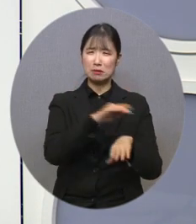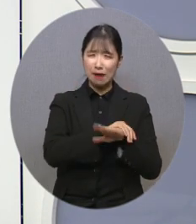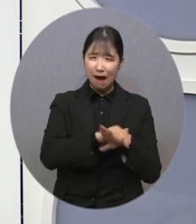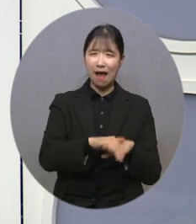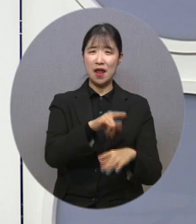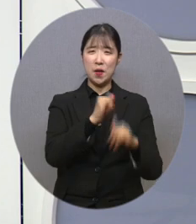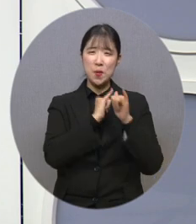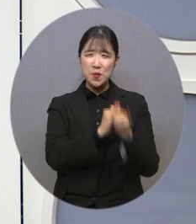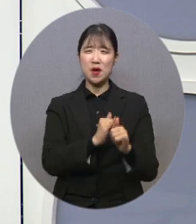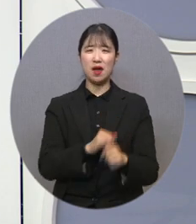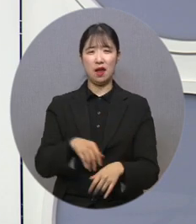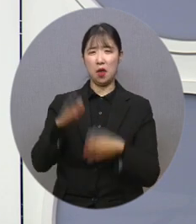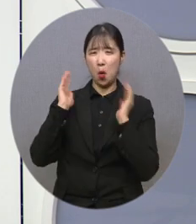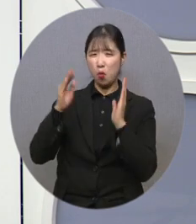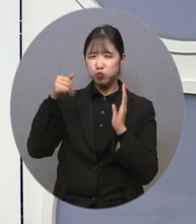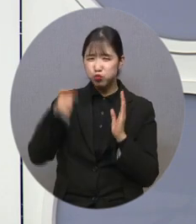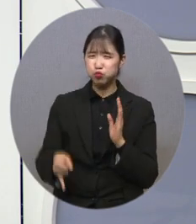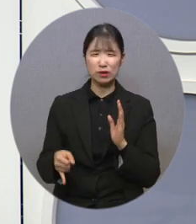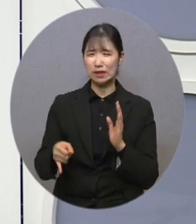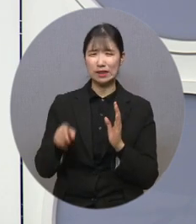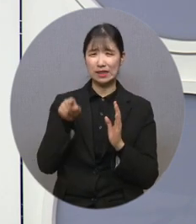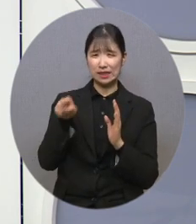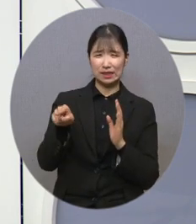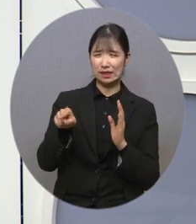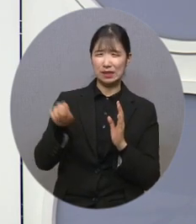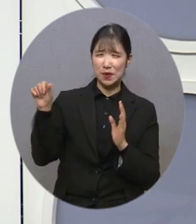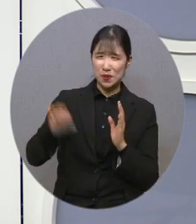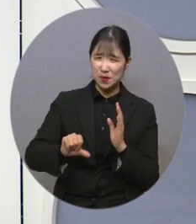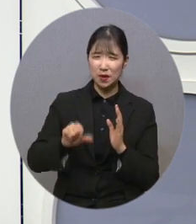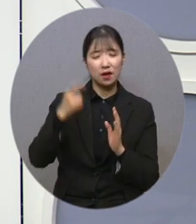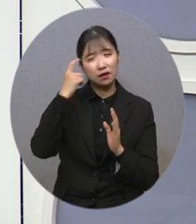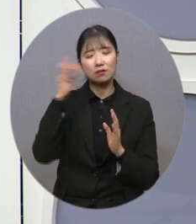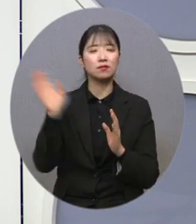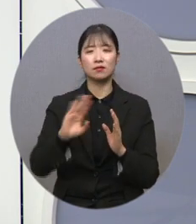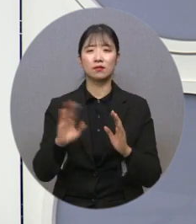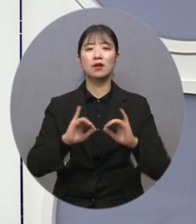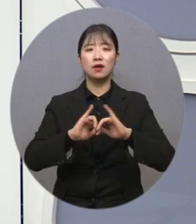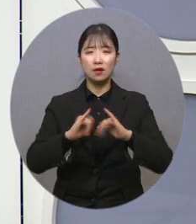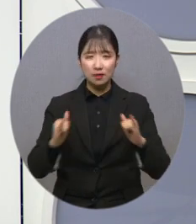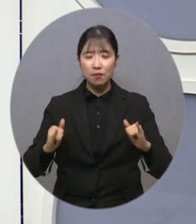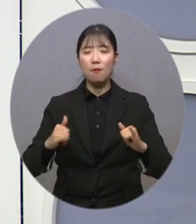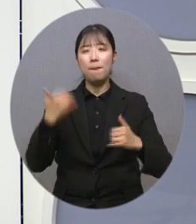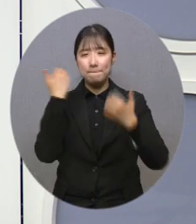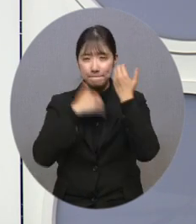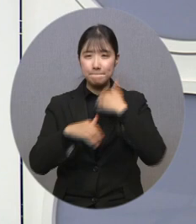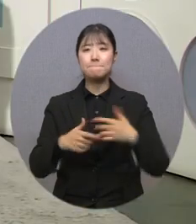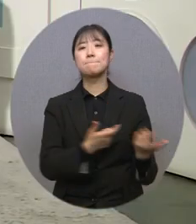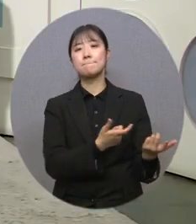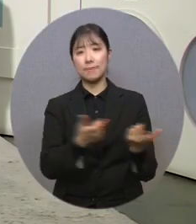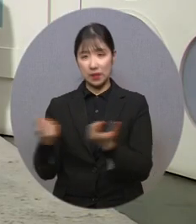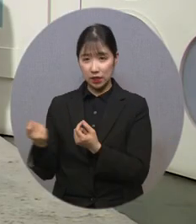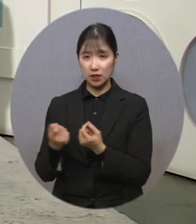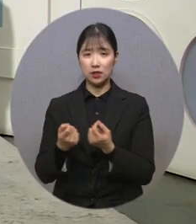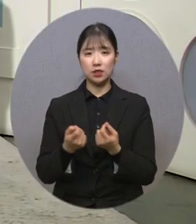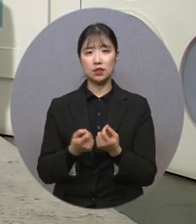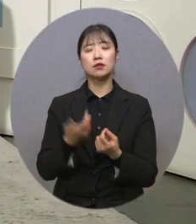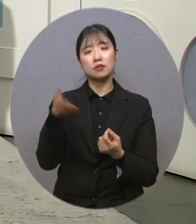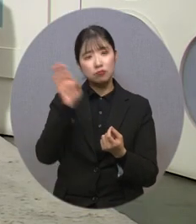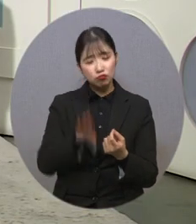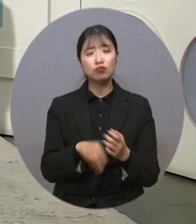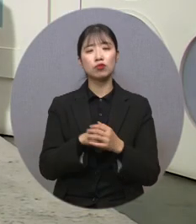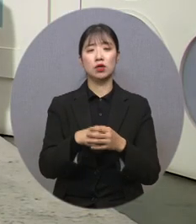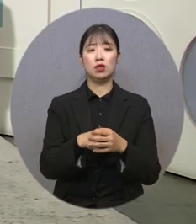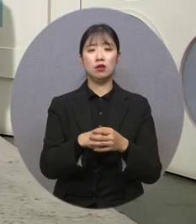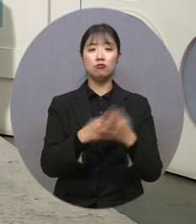우수한 학생이고 공부를 잘 못한다고 열등한 학생이 아니다. 인간은 누구나 다 똑같다. 다만 공부를 수학을